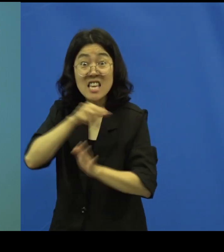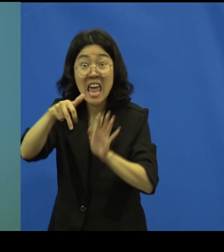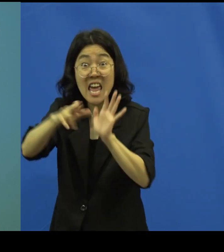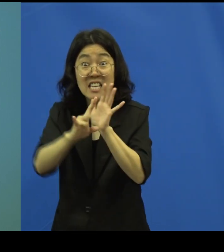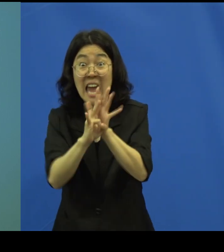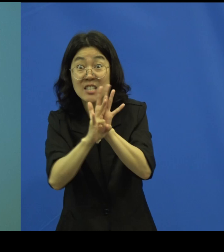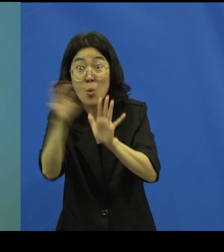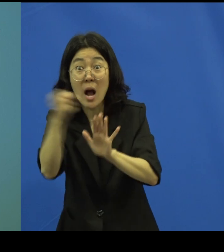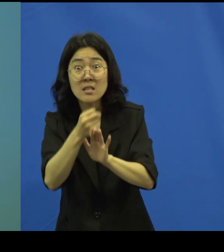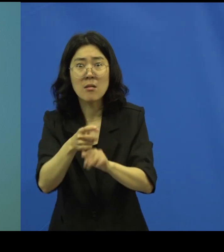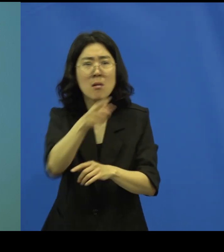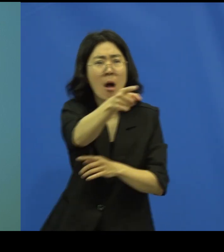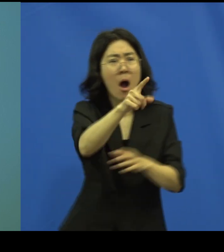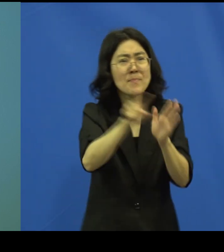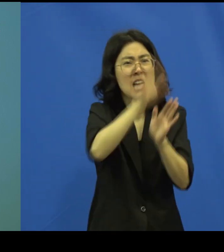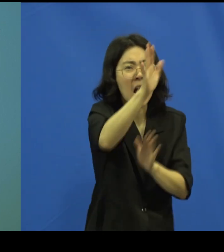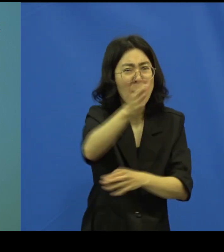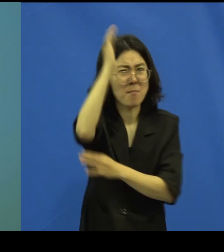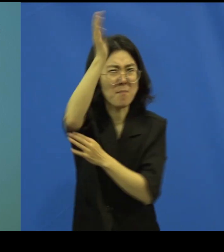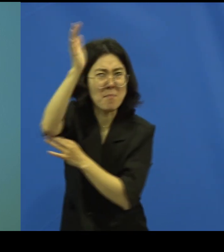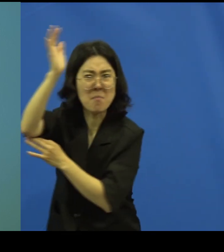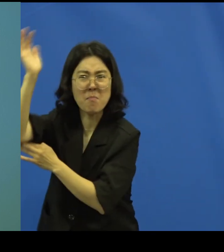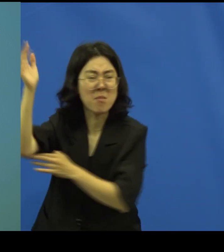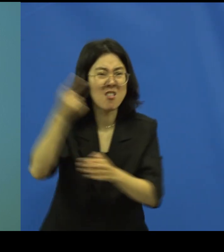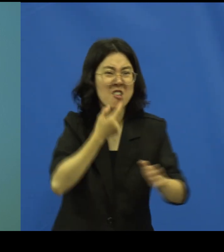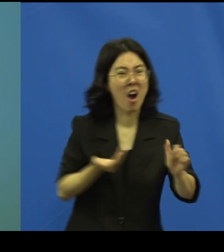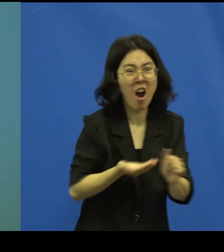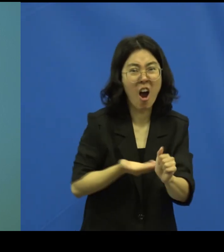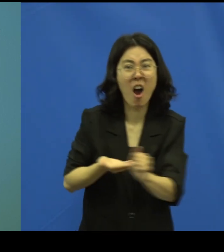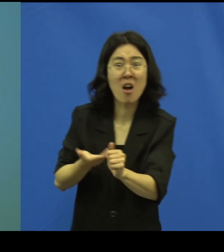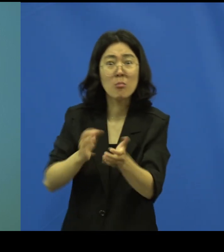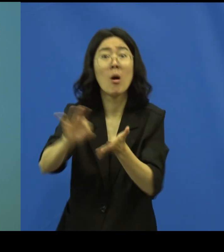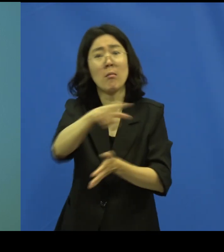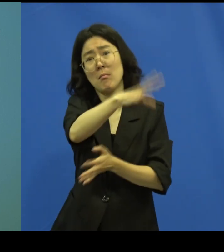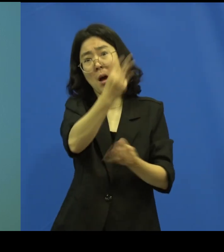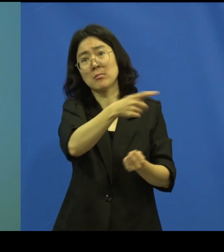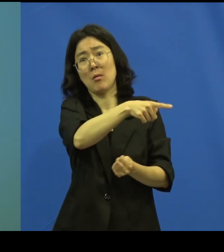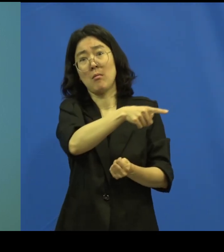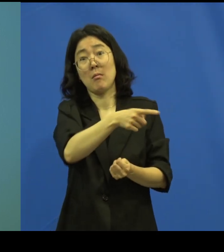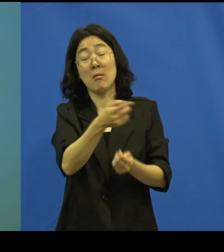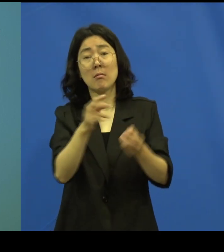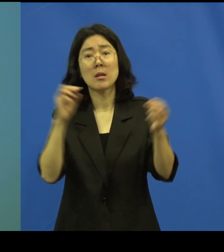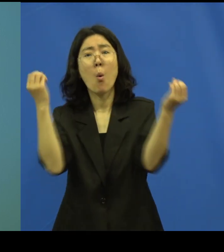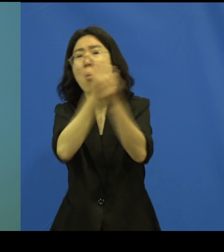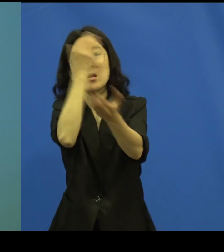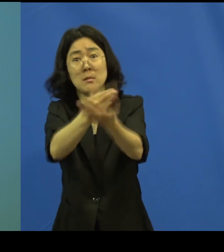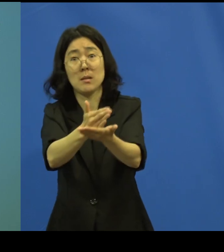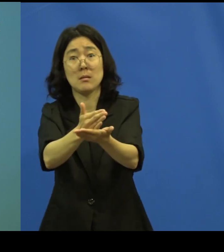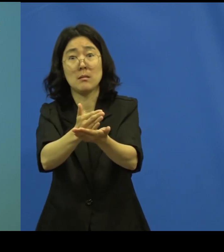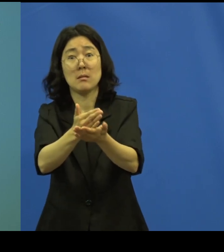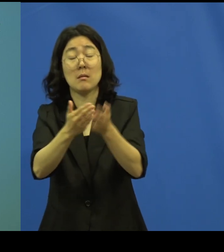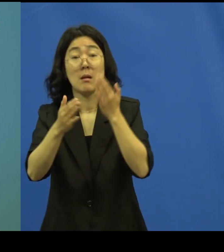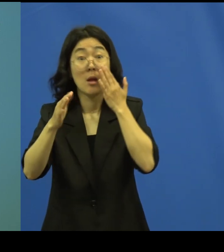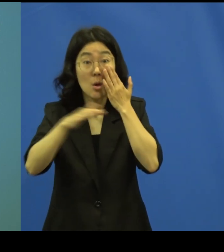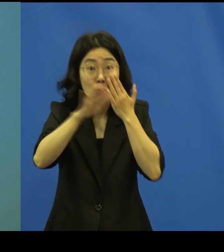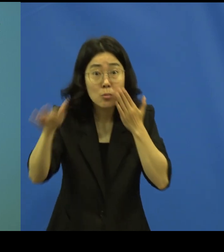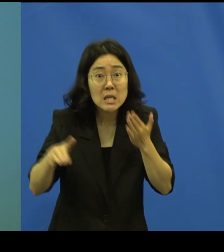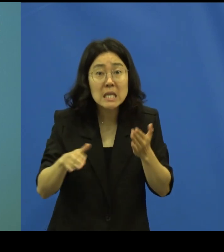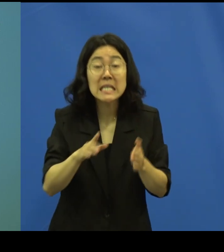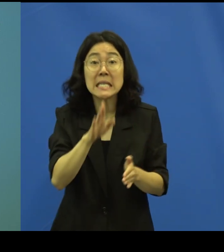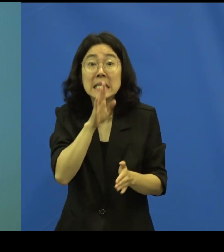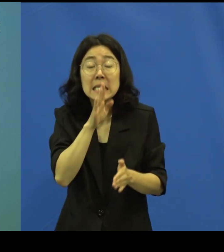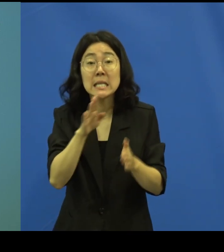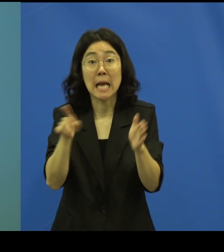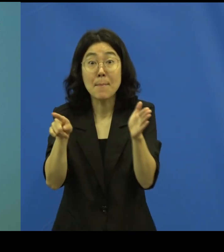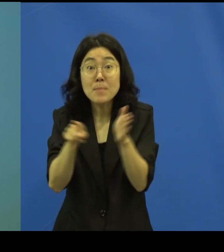많이 쳤어. 이게 요한계시록이 그런 책이 아니라 오늘 신자들에게 위로를 주고 또 승리를